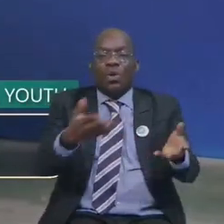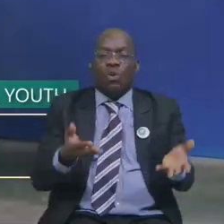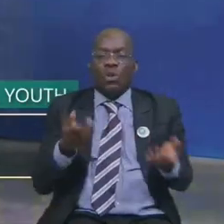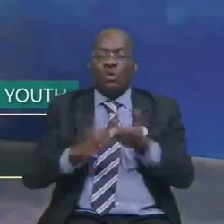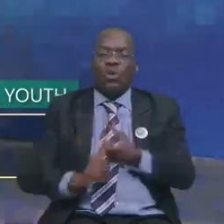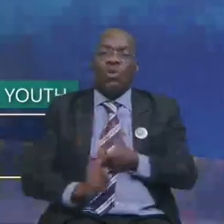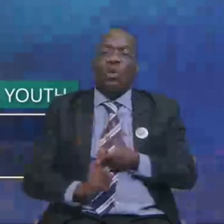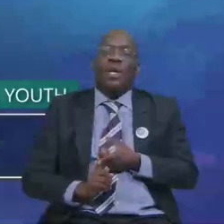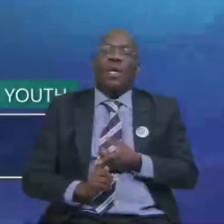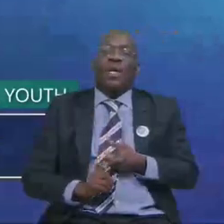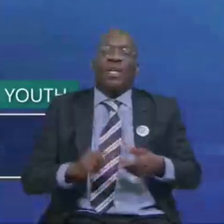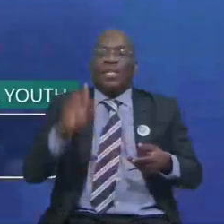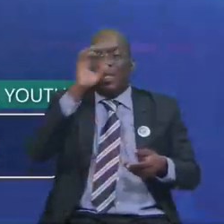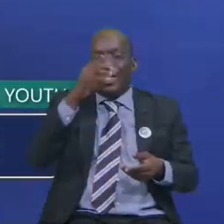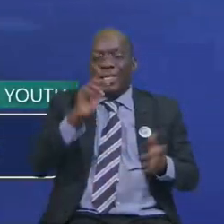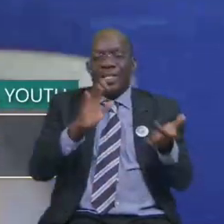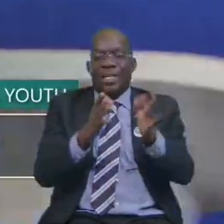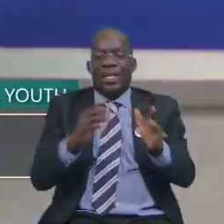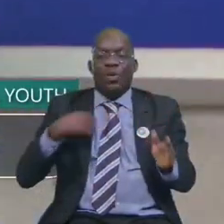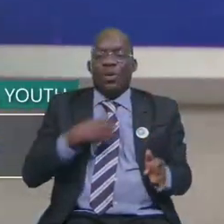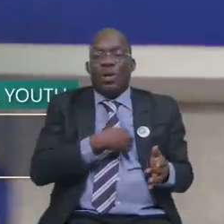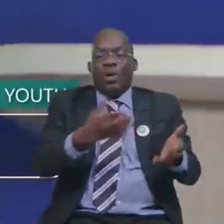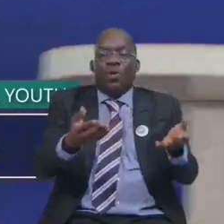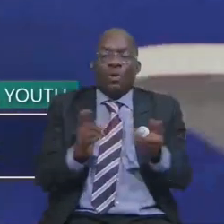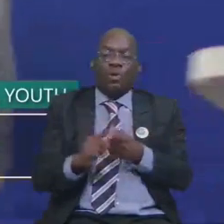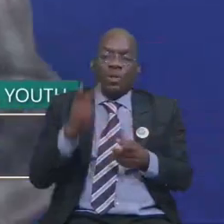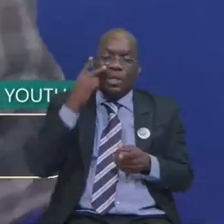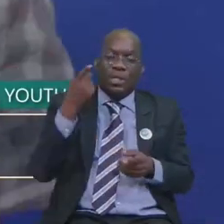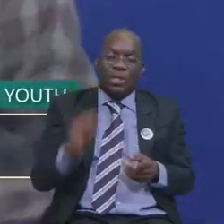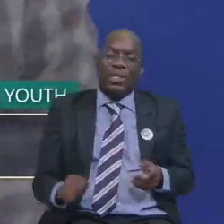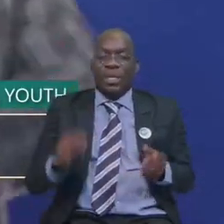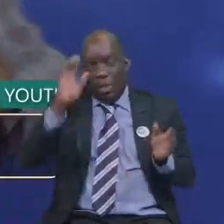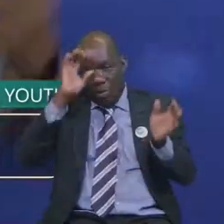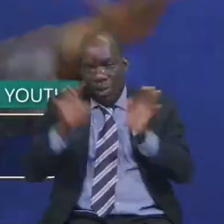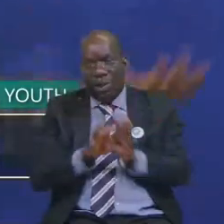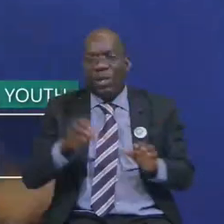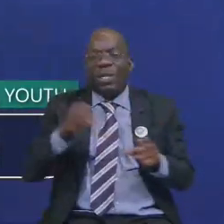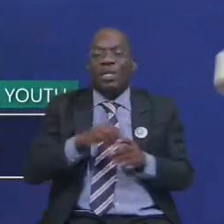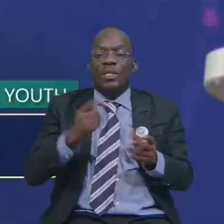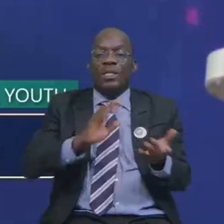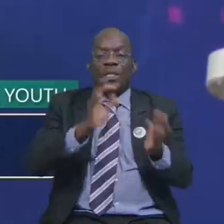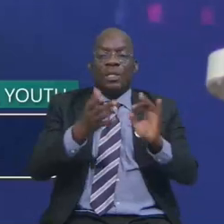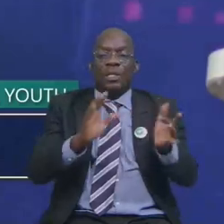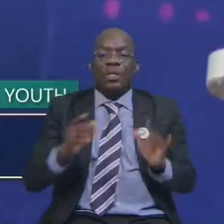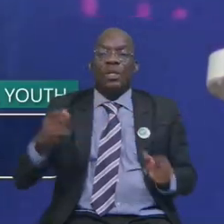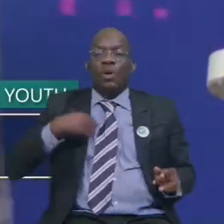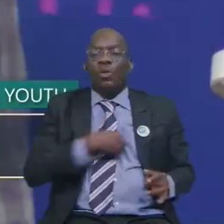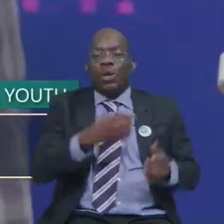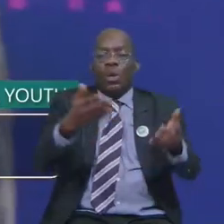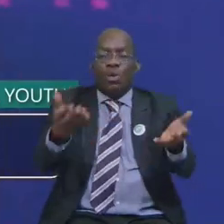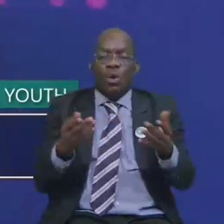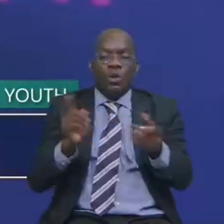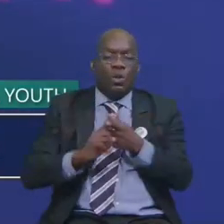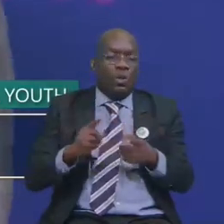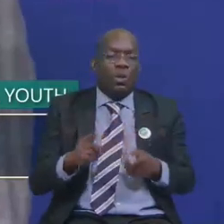nous aimons voir toutes ces photos ces images là sur les médias sociaux non voulons écouter les